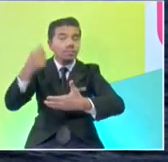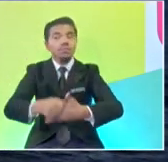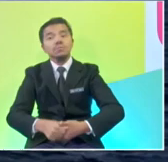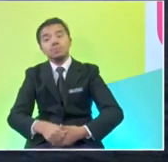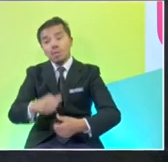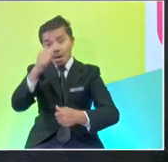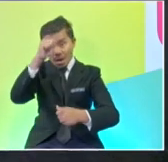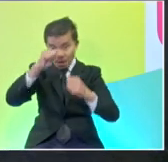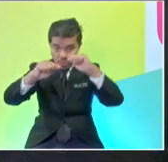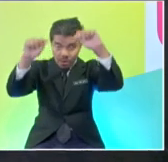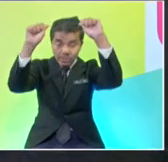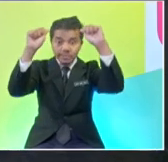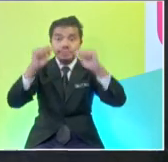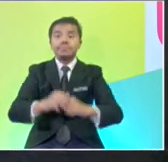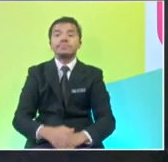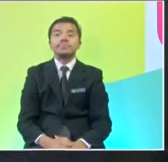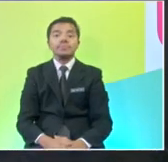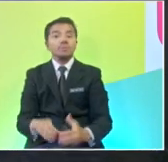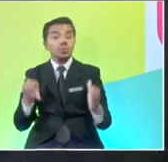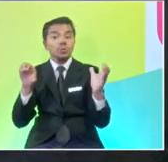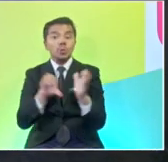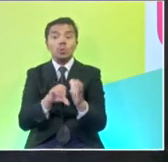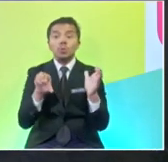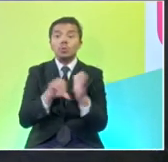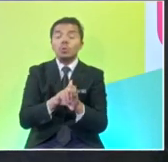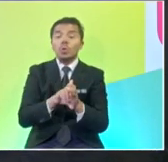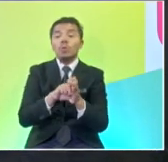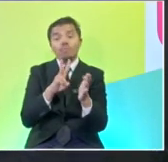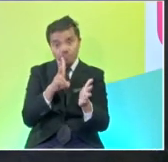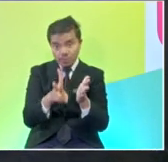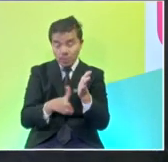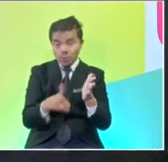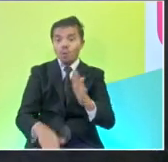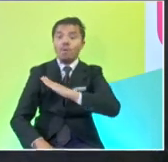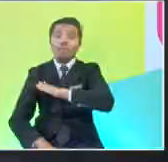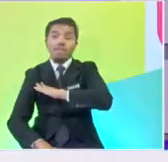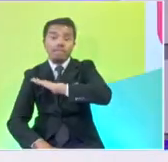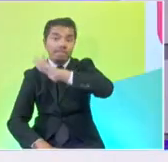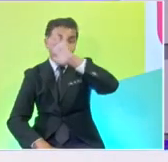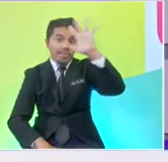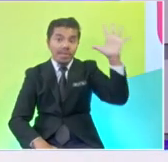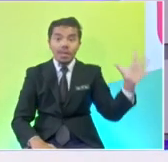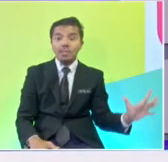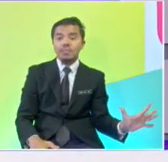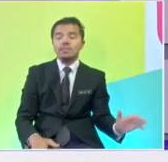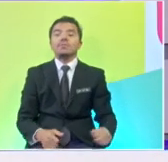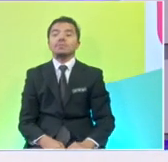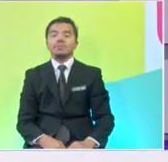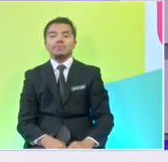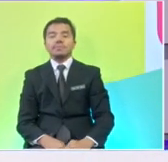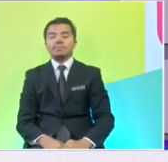murid-murid contoh-contoh video Pelangi kita tengok contoh video Pelangi Mari kita lihat